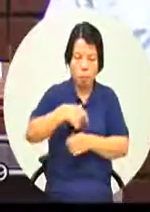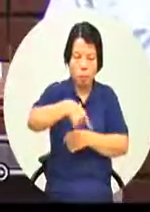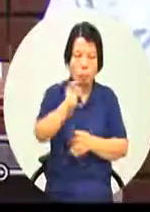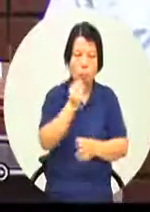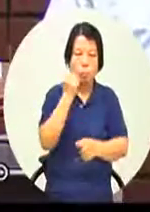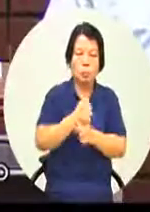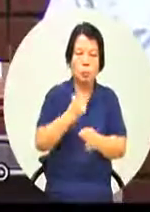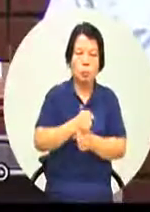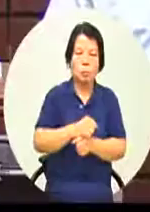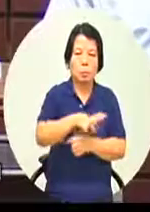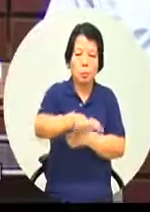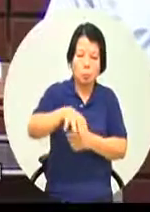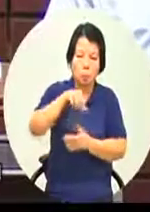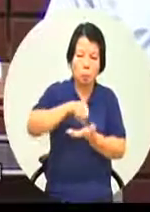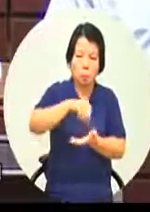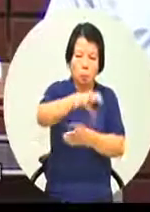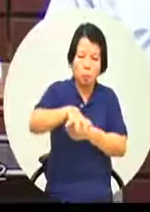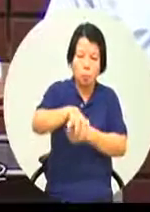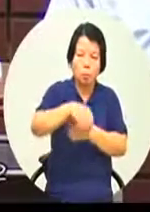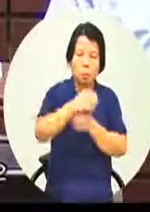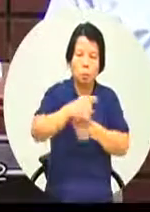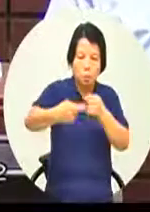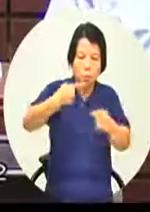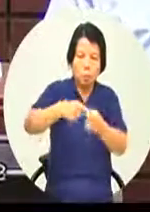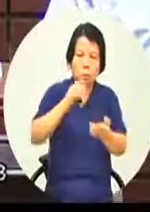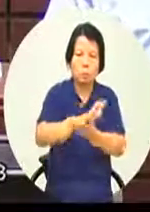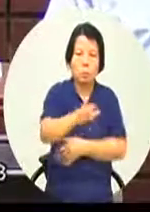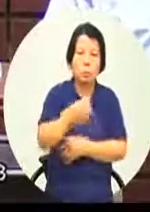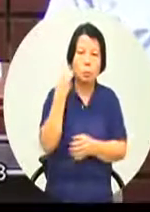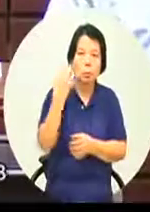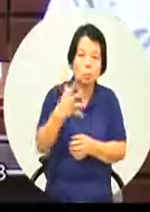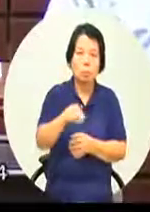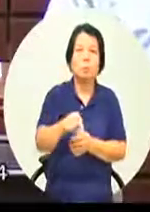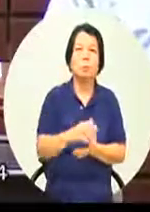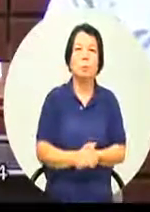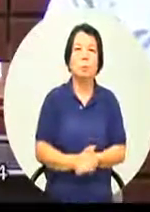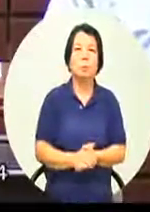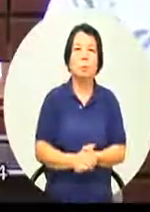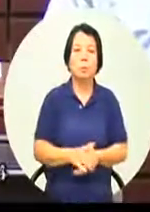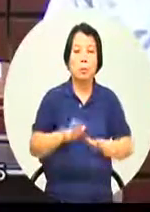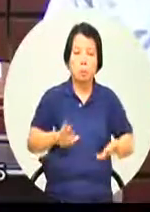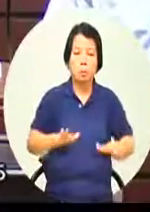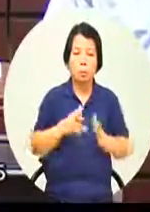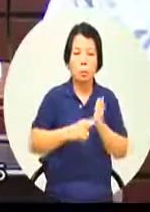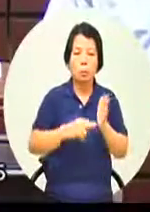业一年以上，如果要新设的才能设置光电农园，不然的话现在比如